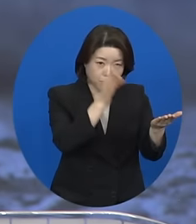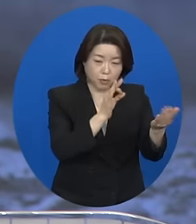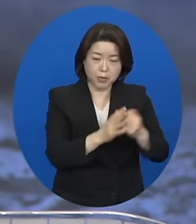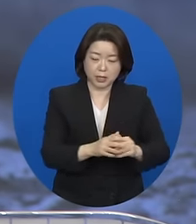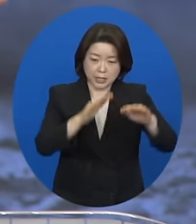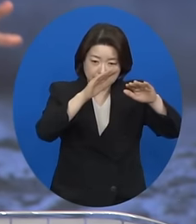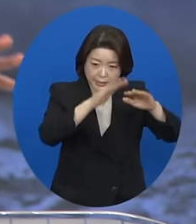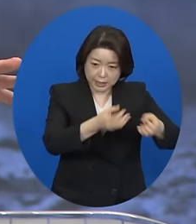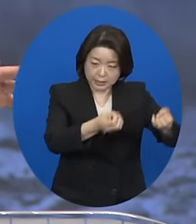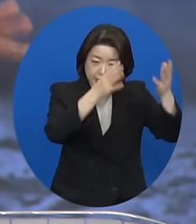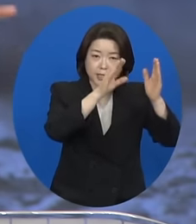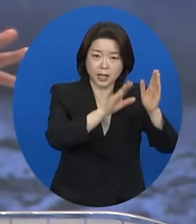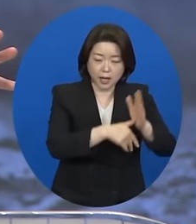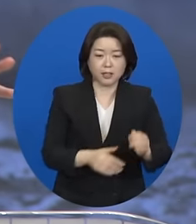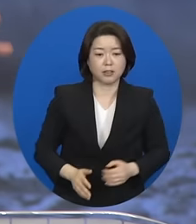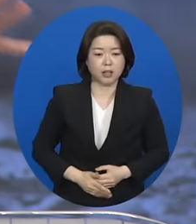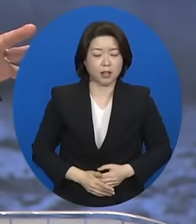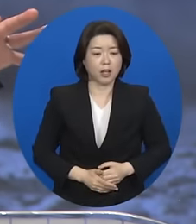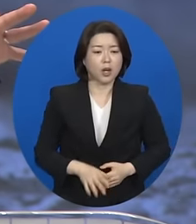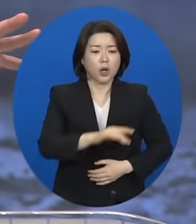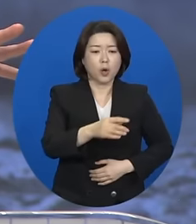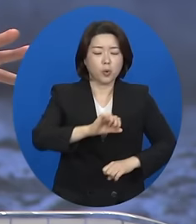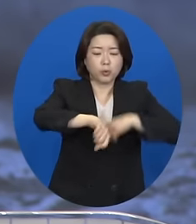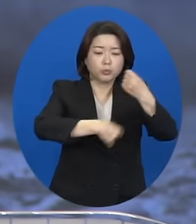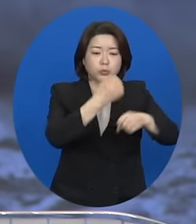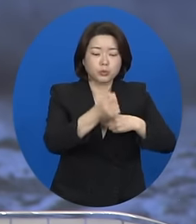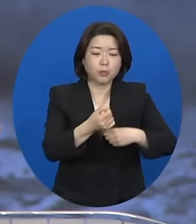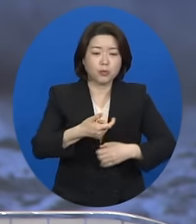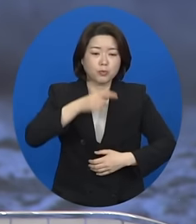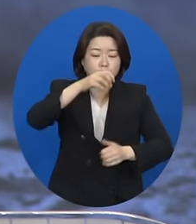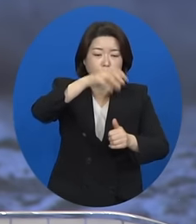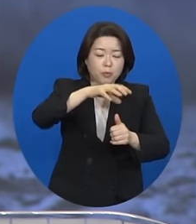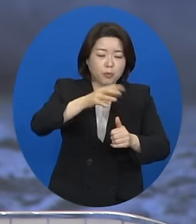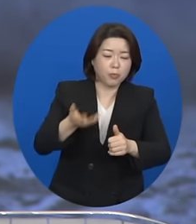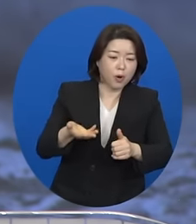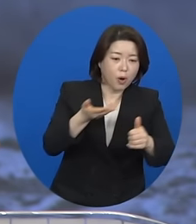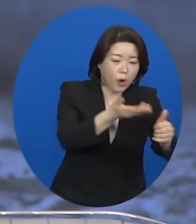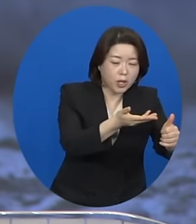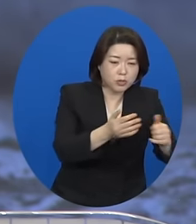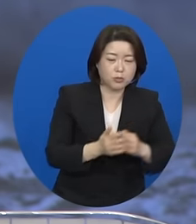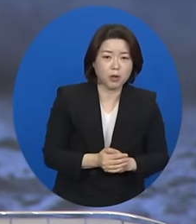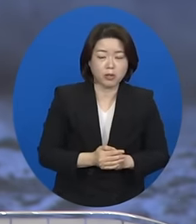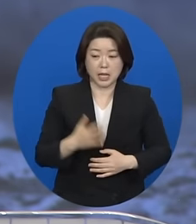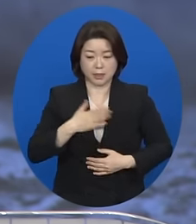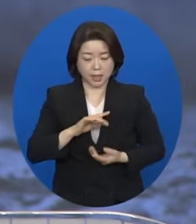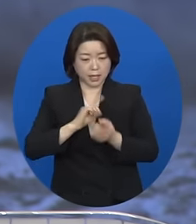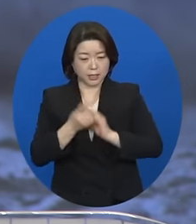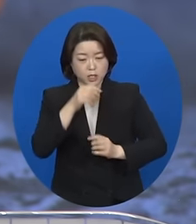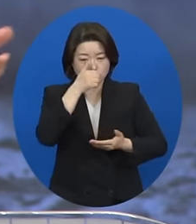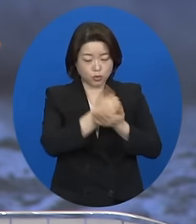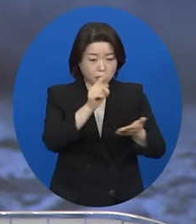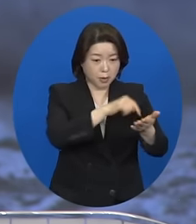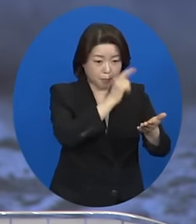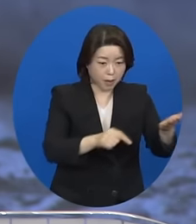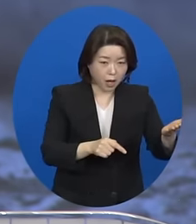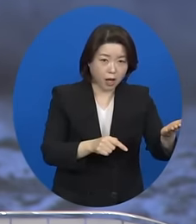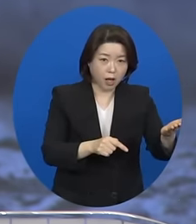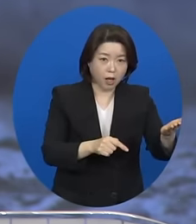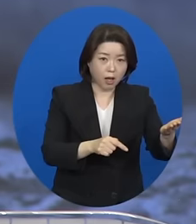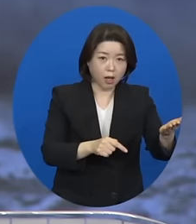사람들이이 동물에게 안수를 하면 동물이 대신 죄를지고 죽잖아요 피값을 치릅니다 근데 동물이 다시 살아나진